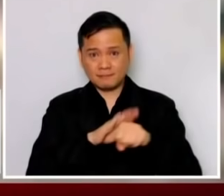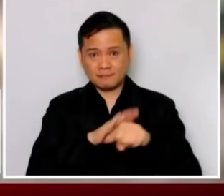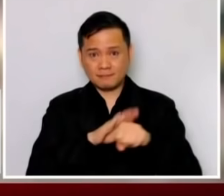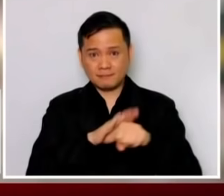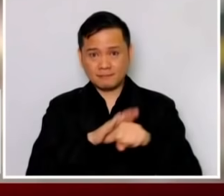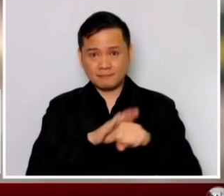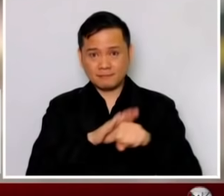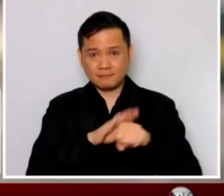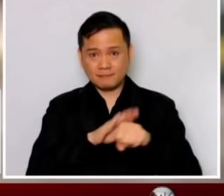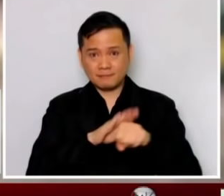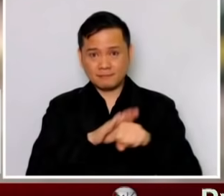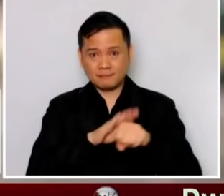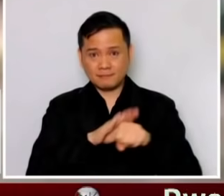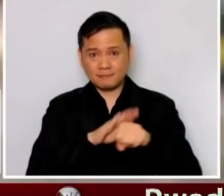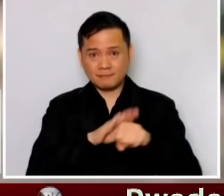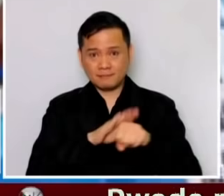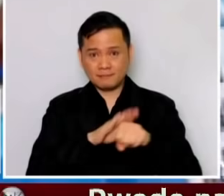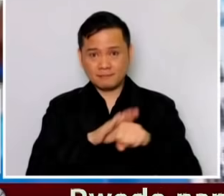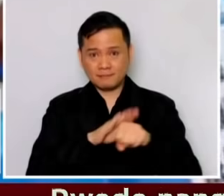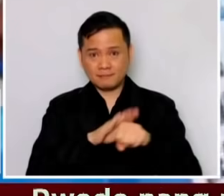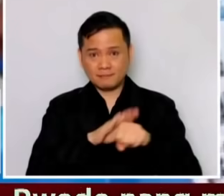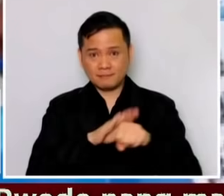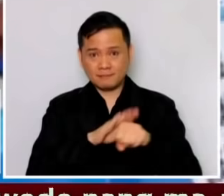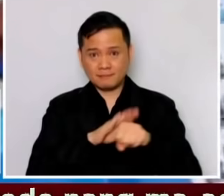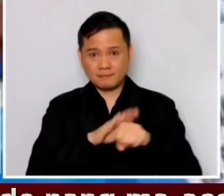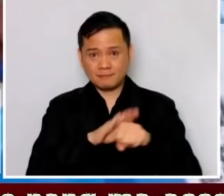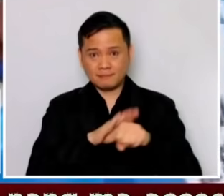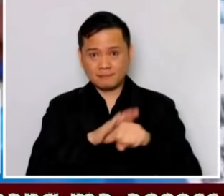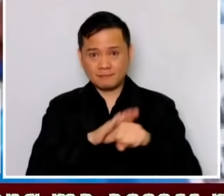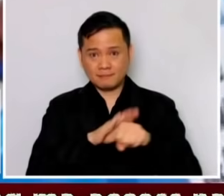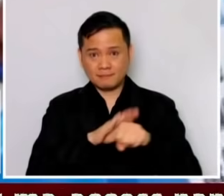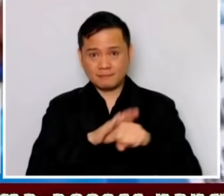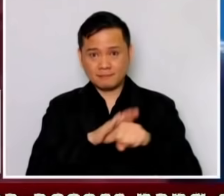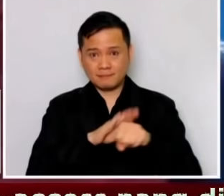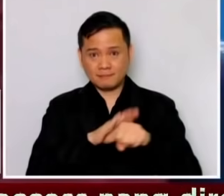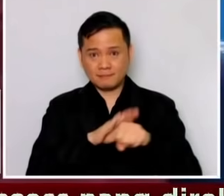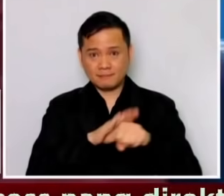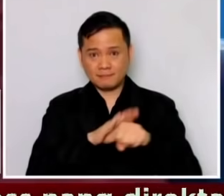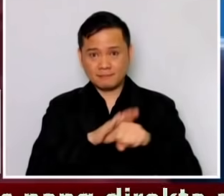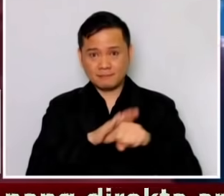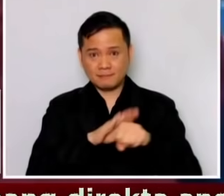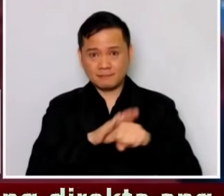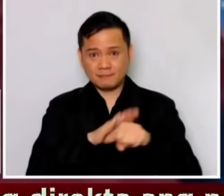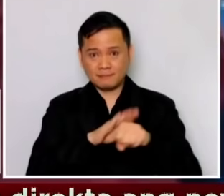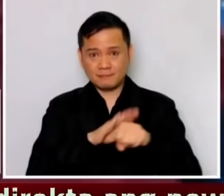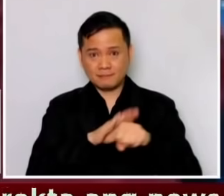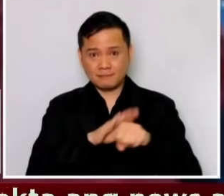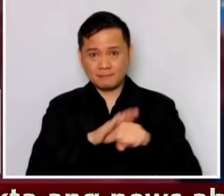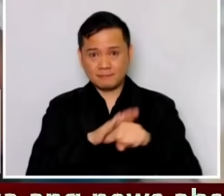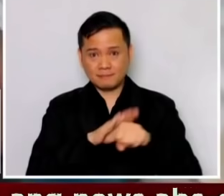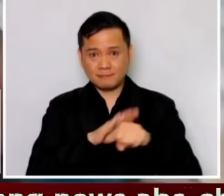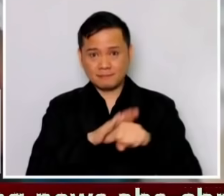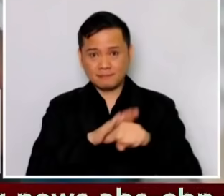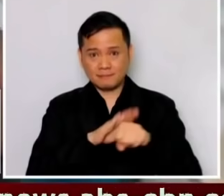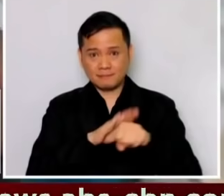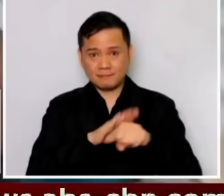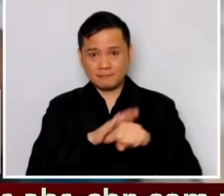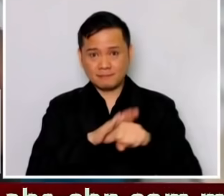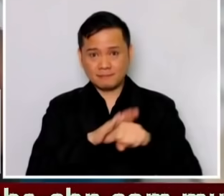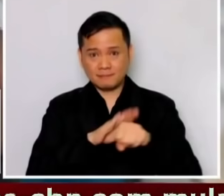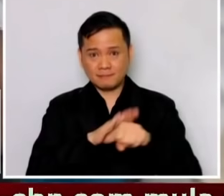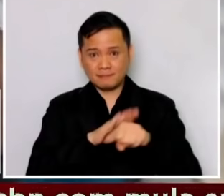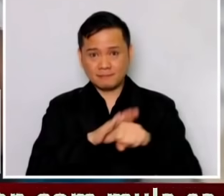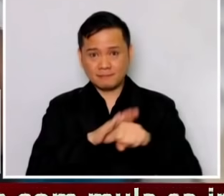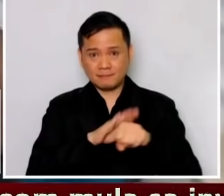bilang patunay na sila'y buhay pa. Obligadong magpaakop o annual confirmation of